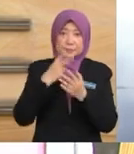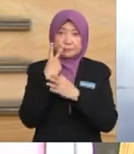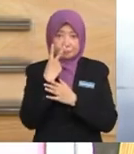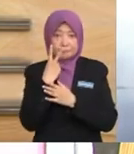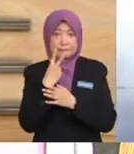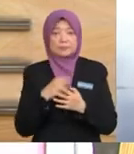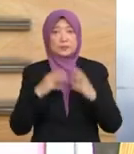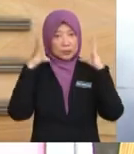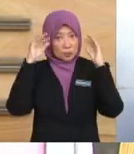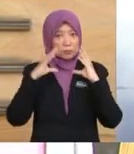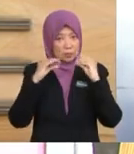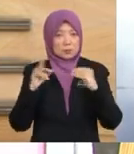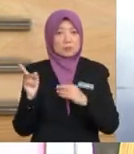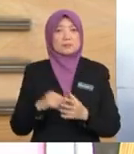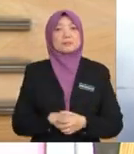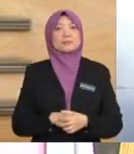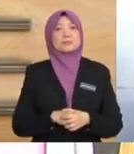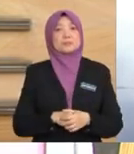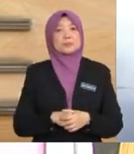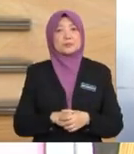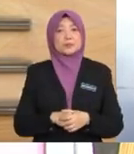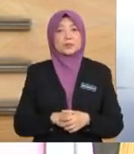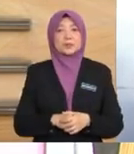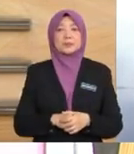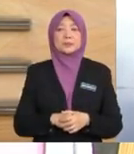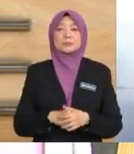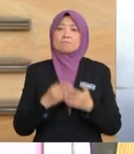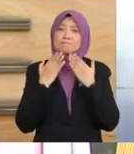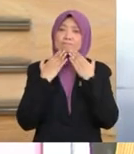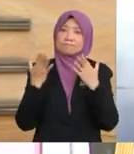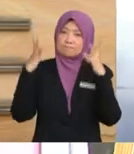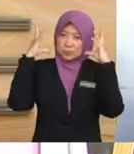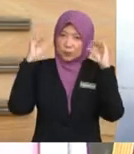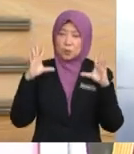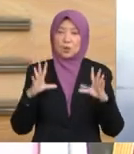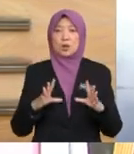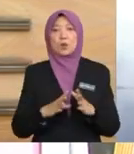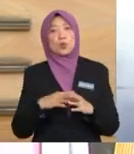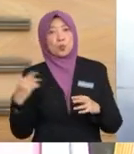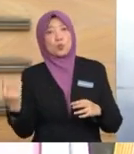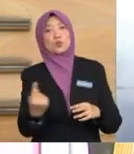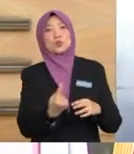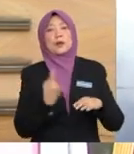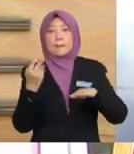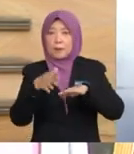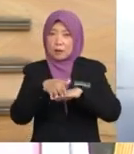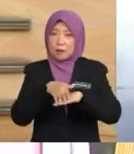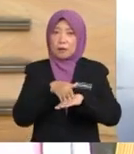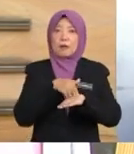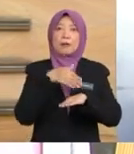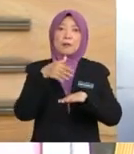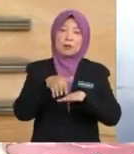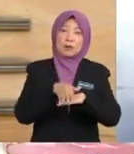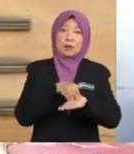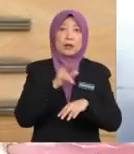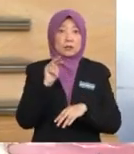singgit 45 darjah begini ya. Baik. Terima kasih cikgu. Kemudian saya pusing saja. Iya, dengan perlahan, dengan lembut. Kalau dah terer nanti